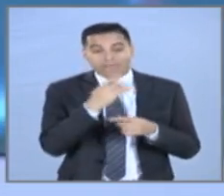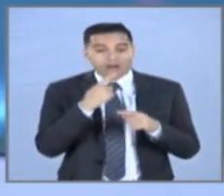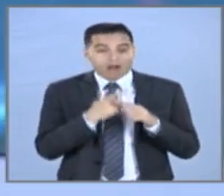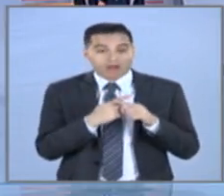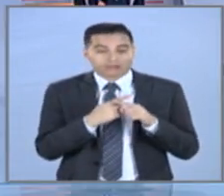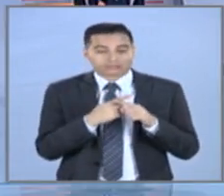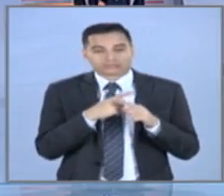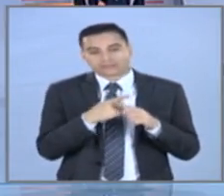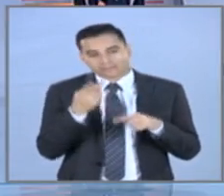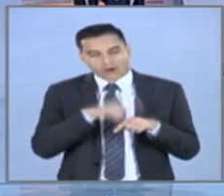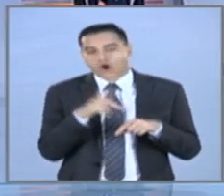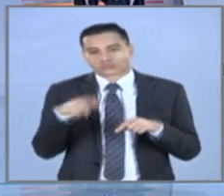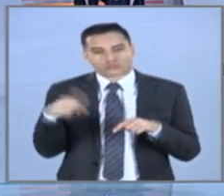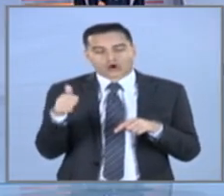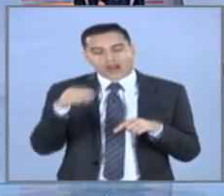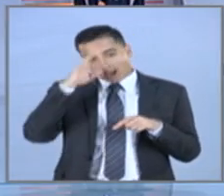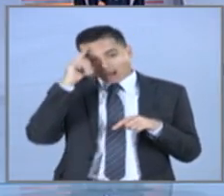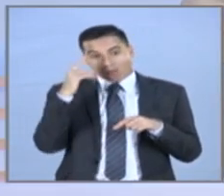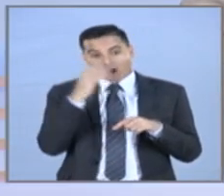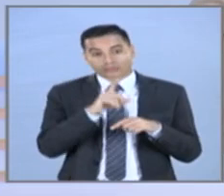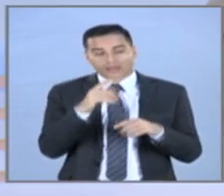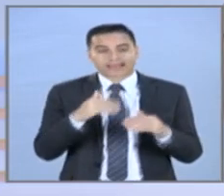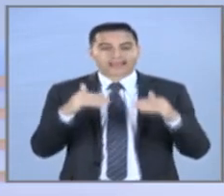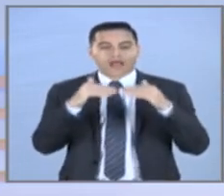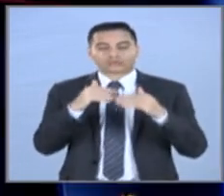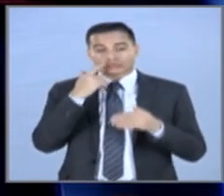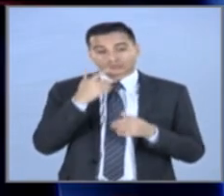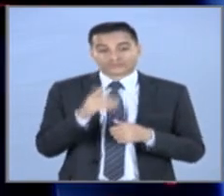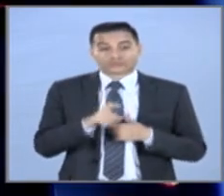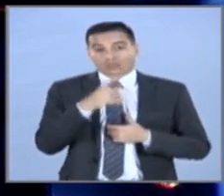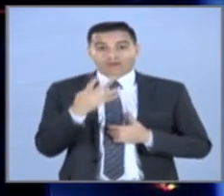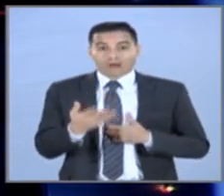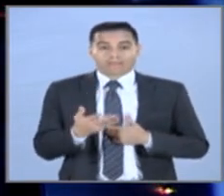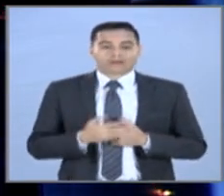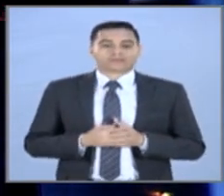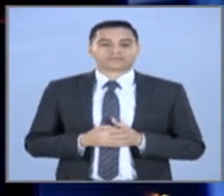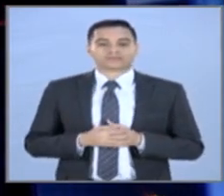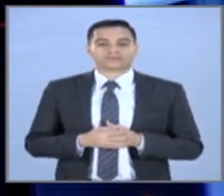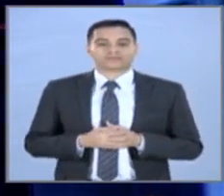غلط برضه رجعتي ب 25. السؤال الرابع